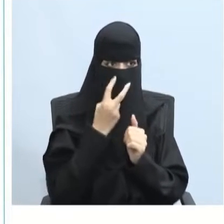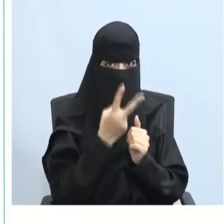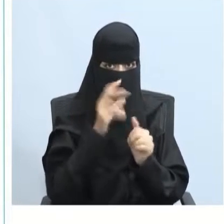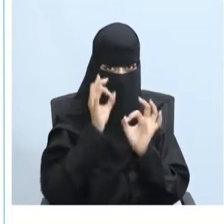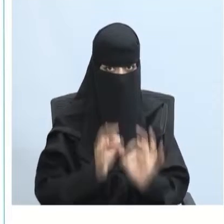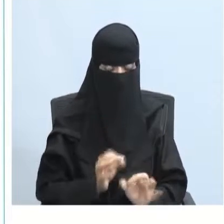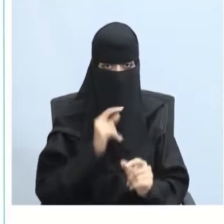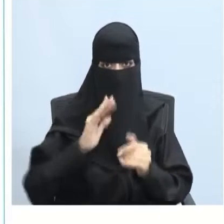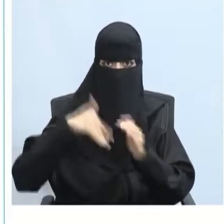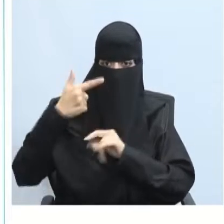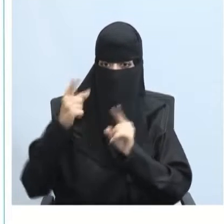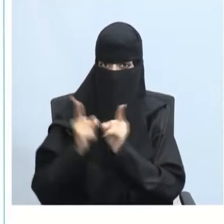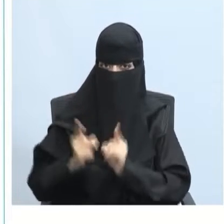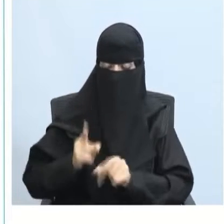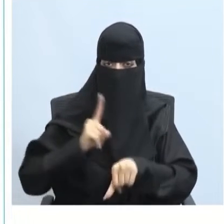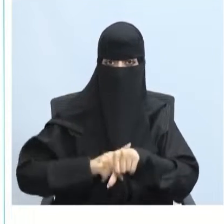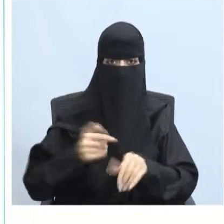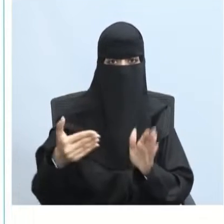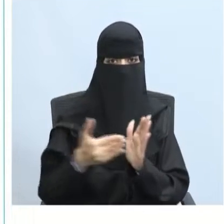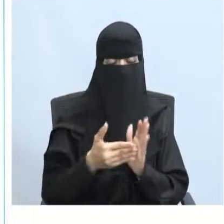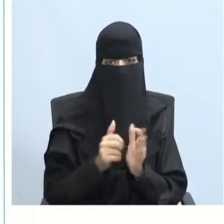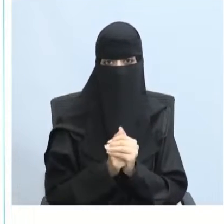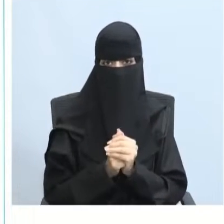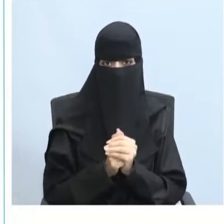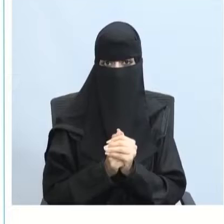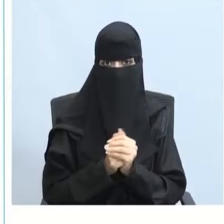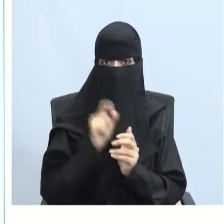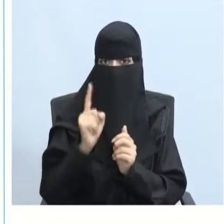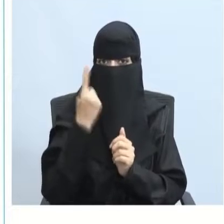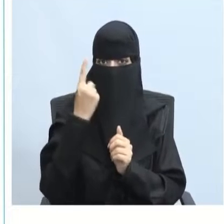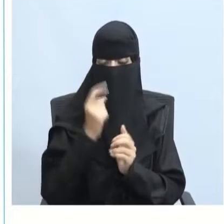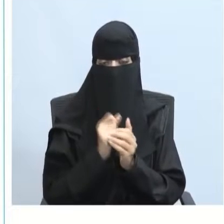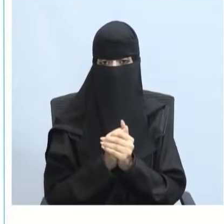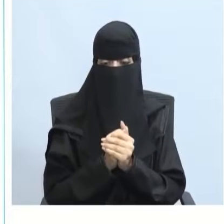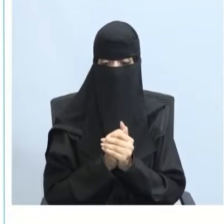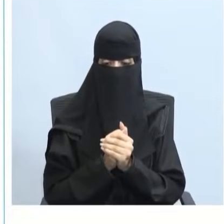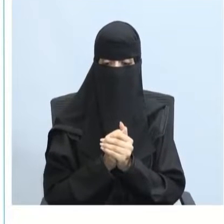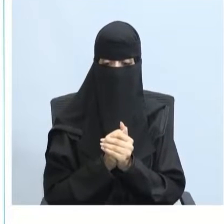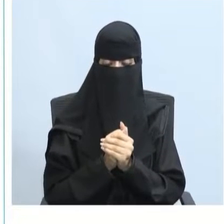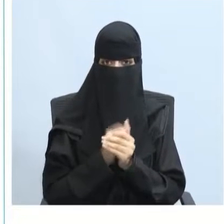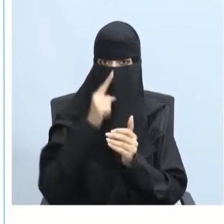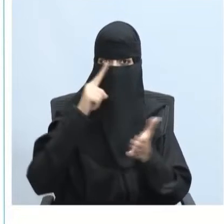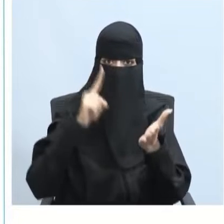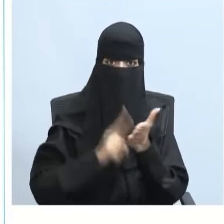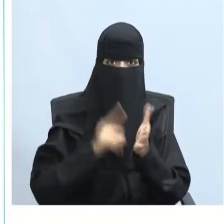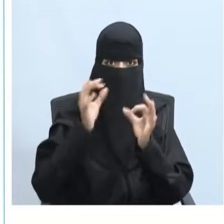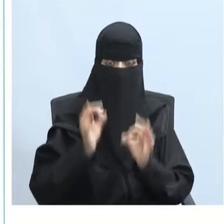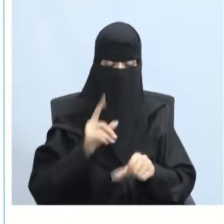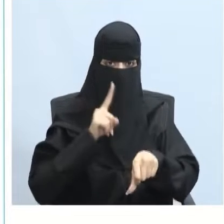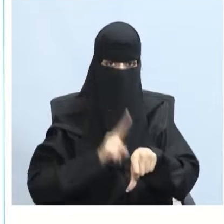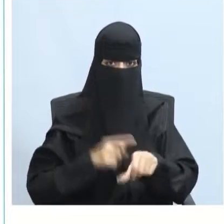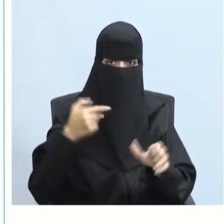الاعتبار عند تحديد الموعد النهائي واحد يجب ان تكون المواعيد